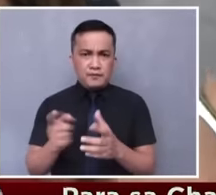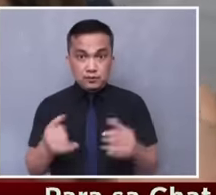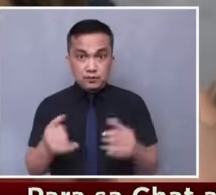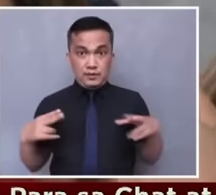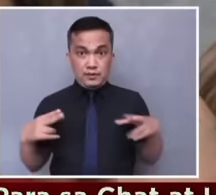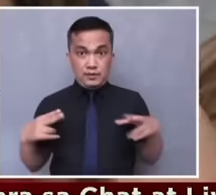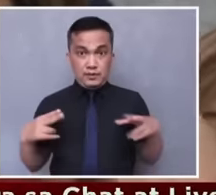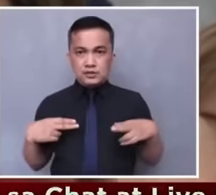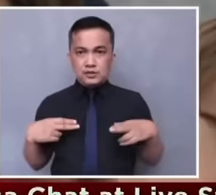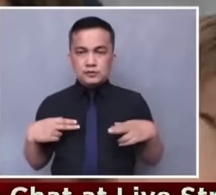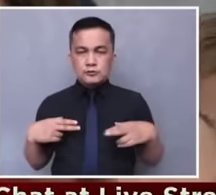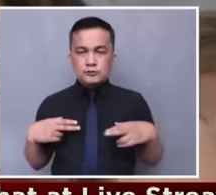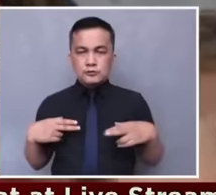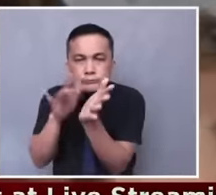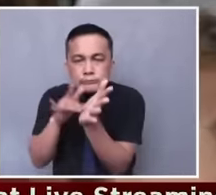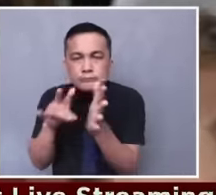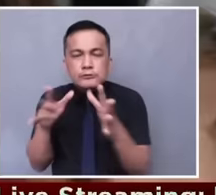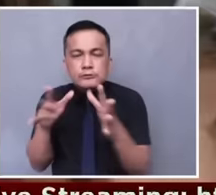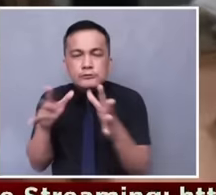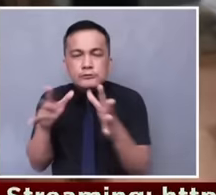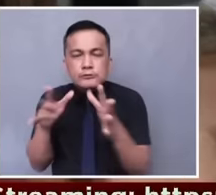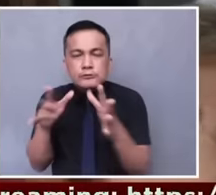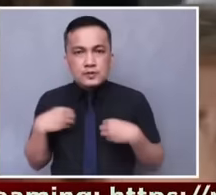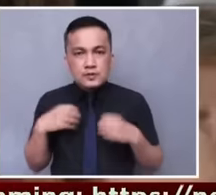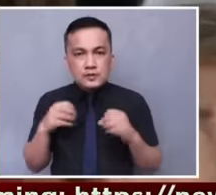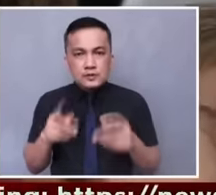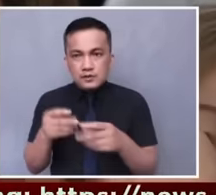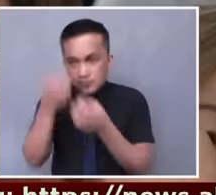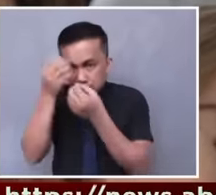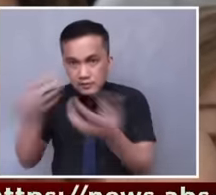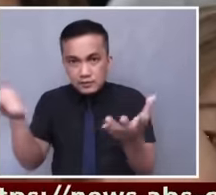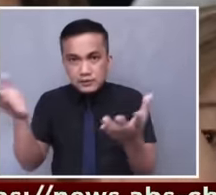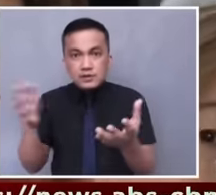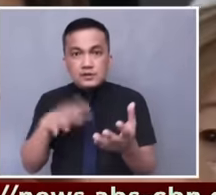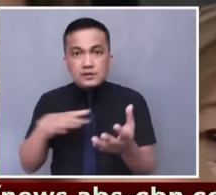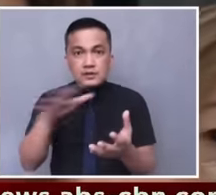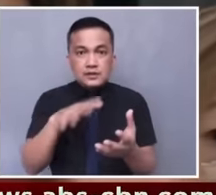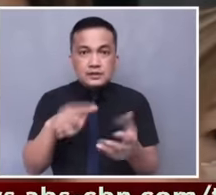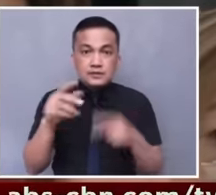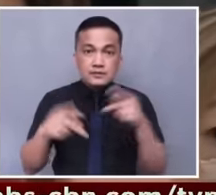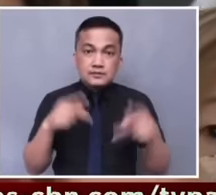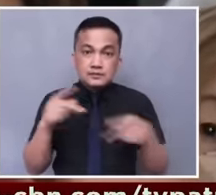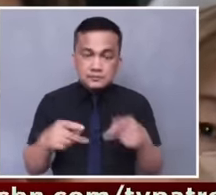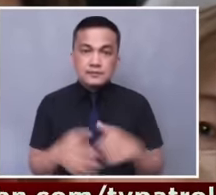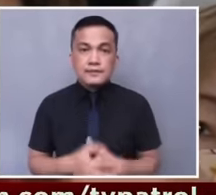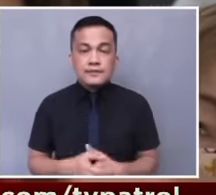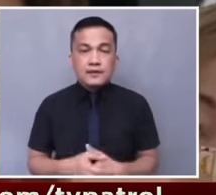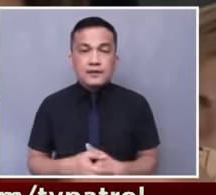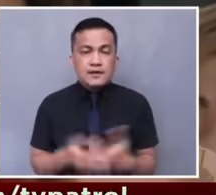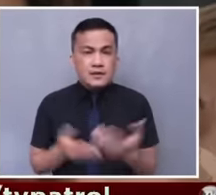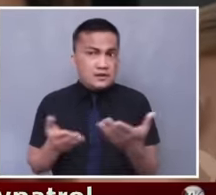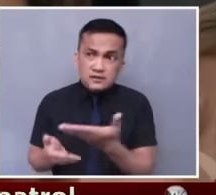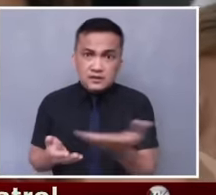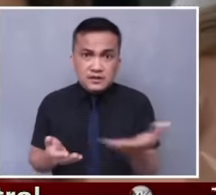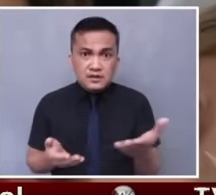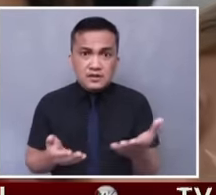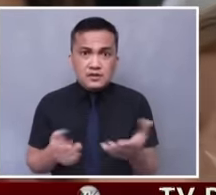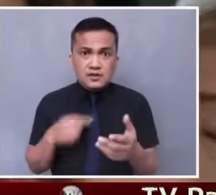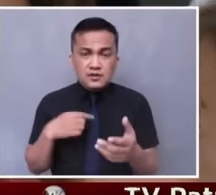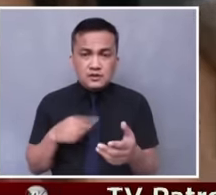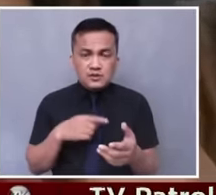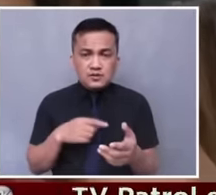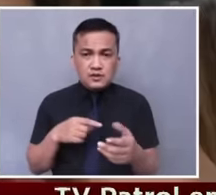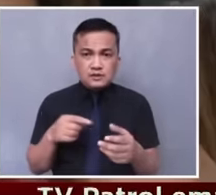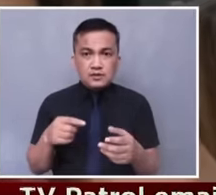opportunity to advise our kababayans na With the impending